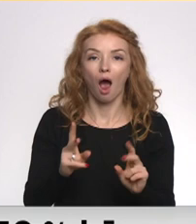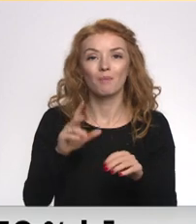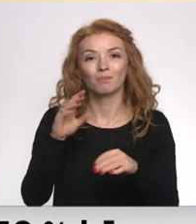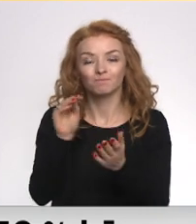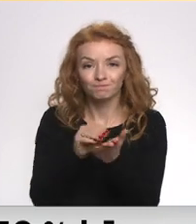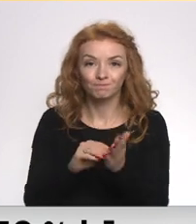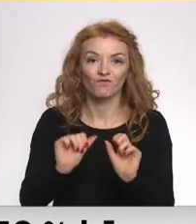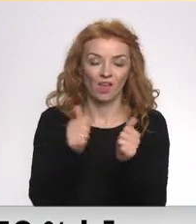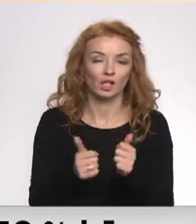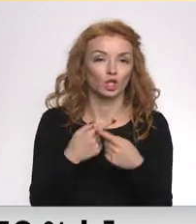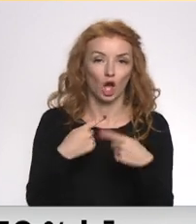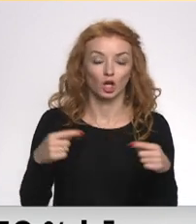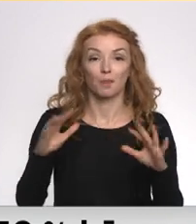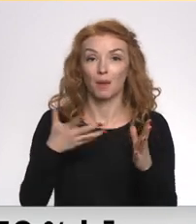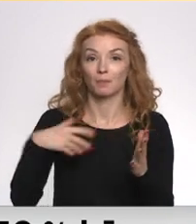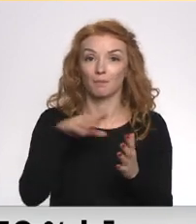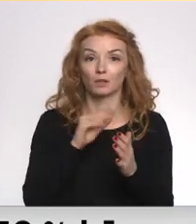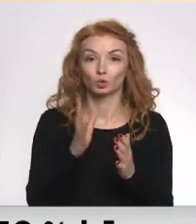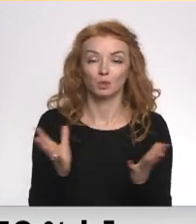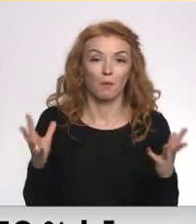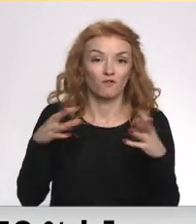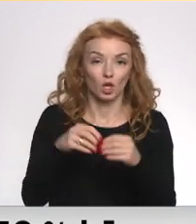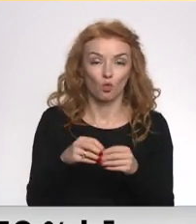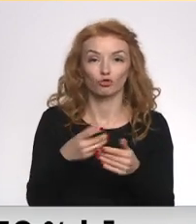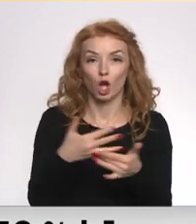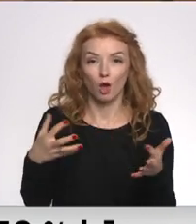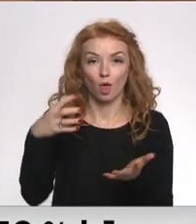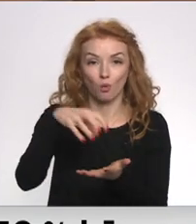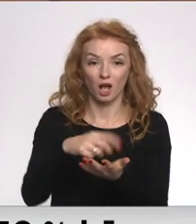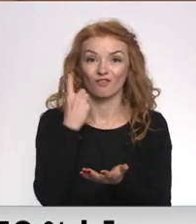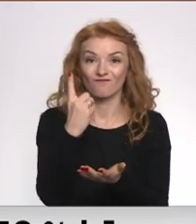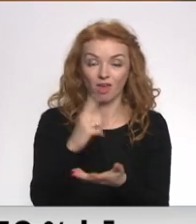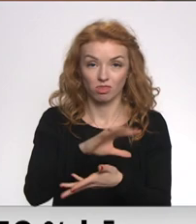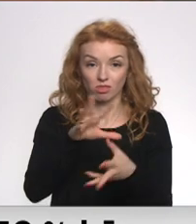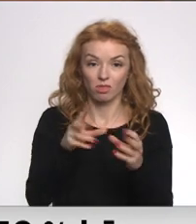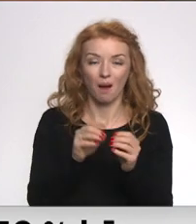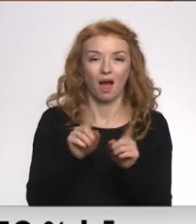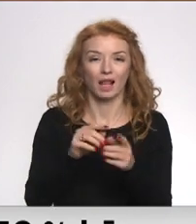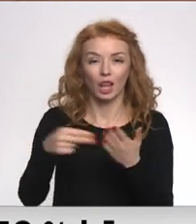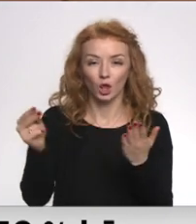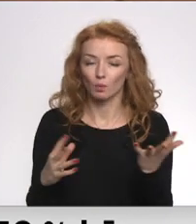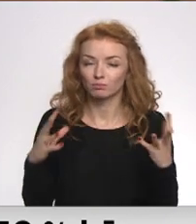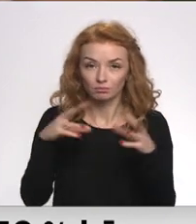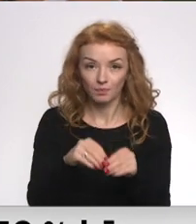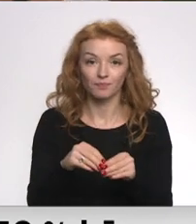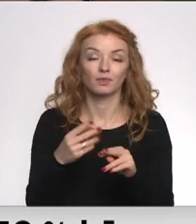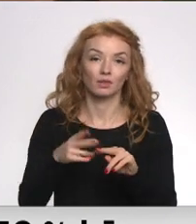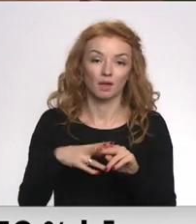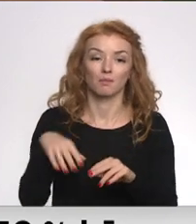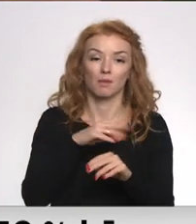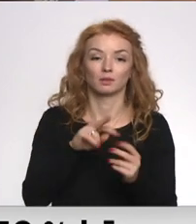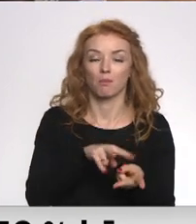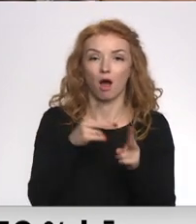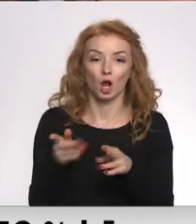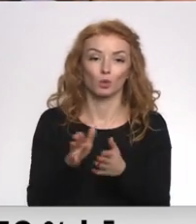bet kolīdz mēs faktiski būsim centralizējuši visu šo informāciju par noslēgtajiem līgumiem, tā ir šī doma, ka mēs pārējām